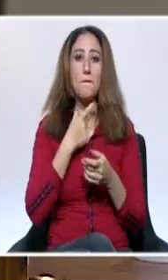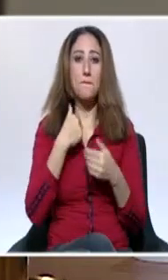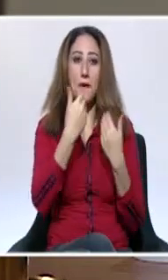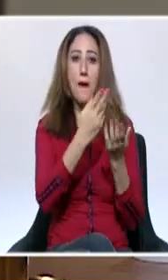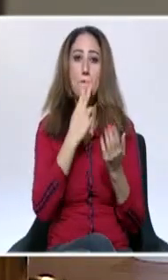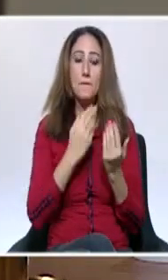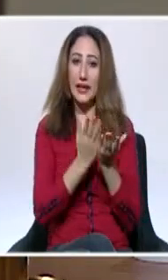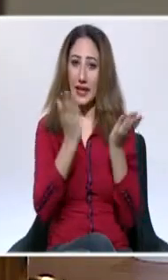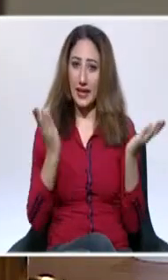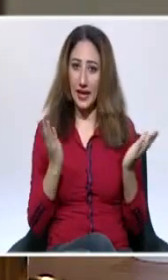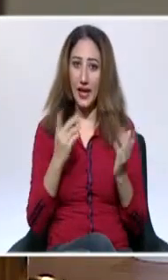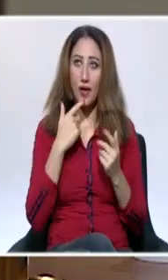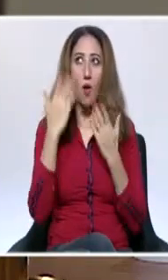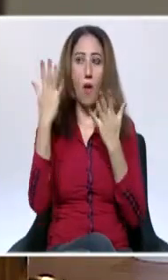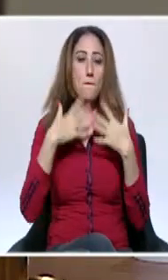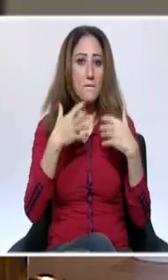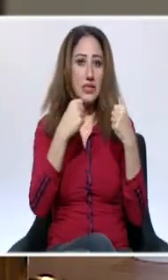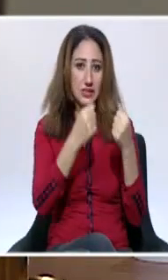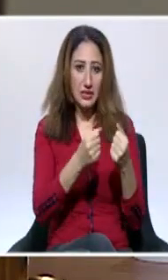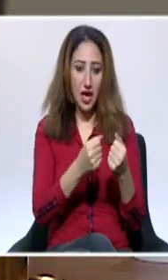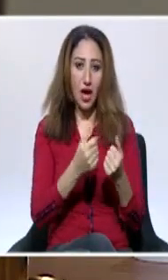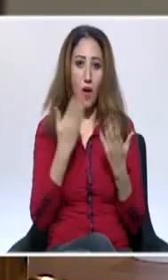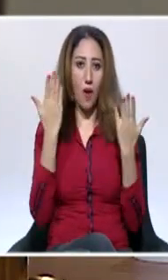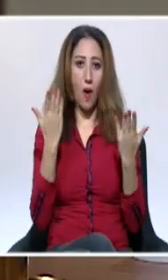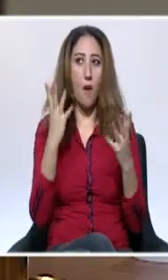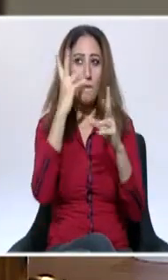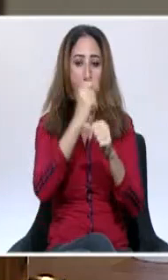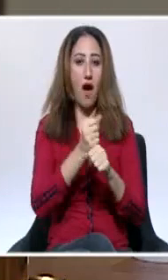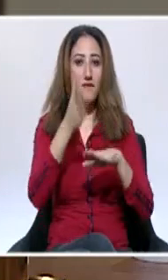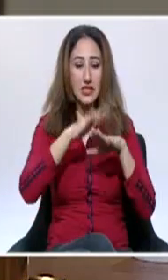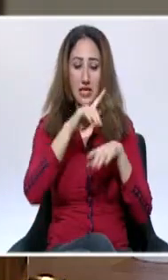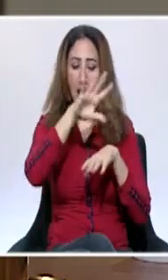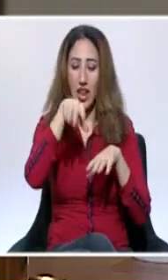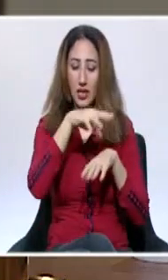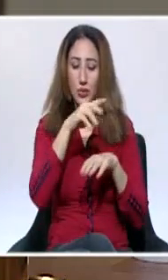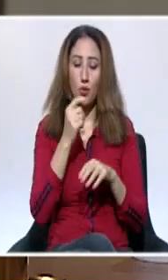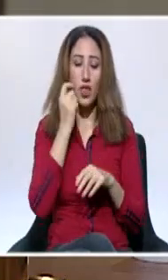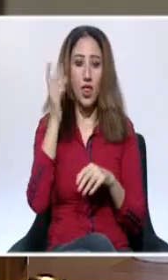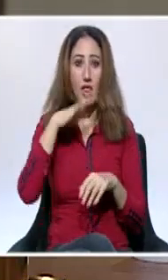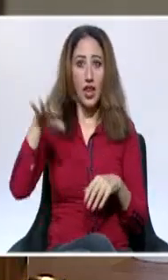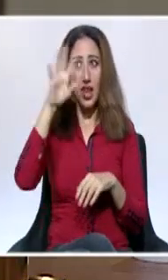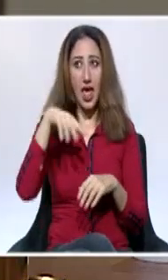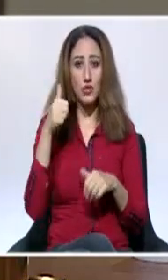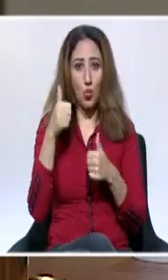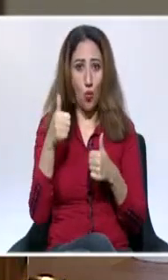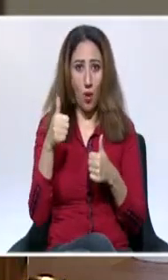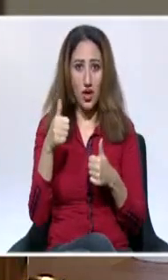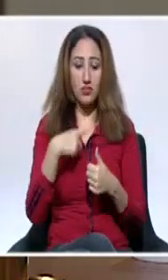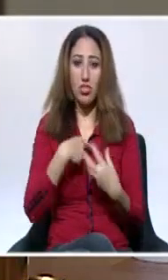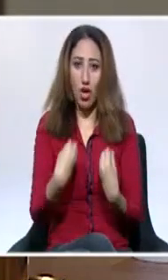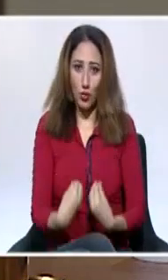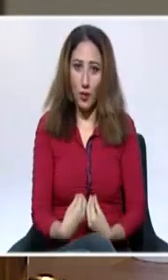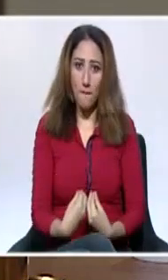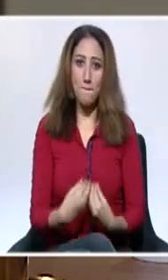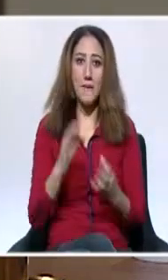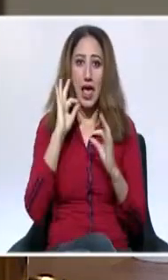الخير ويتمنوا لك الصحة ويدعوا لك بالستر. الناس الطيبة دول رزق لازم نحمد ربنا